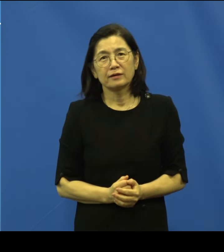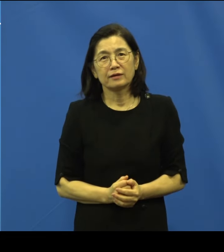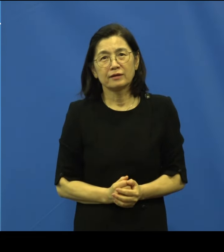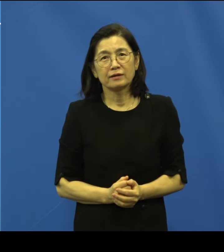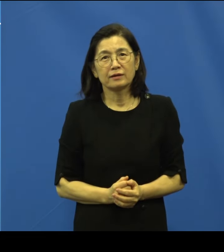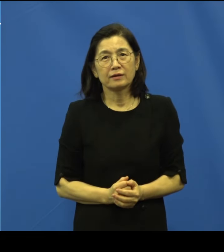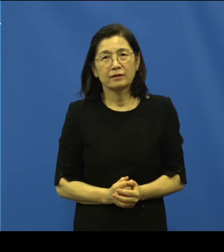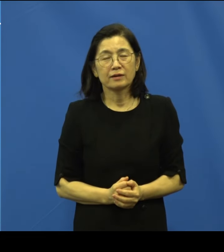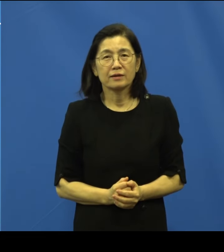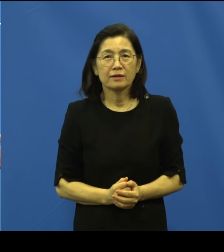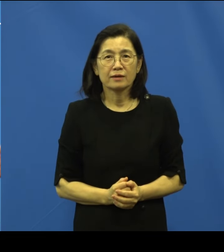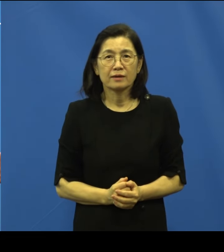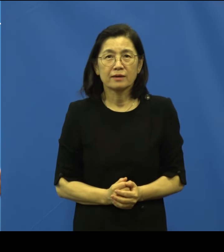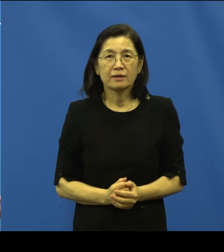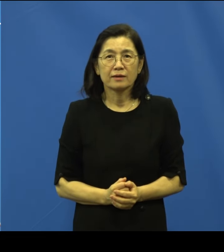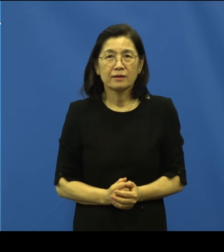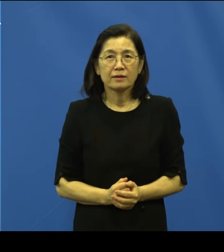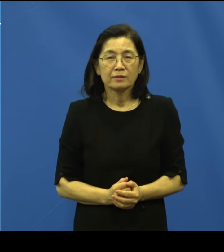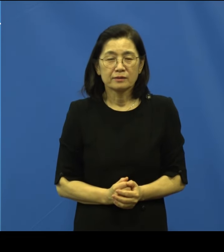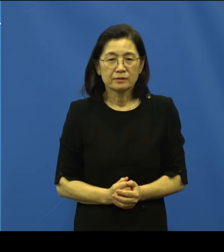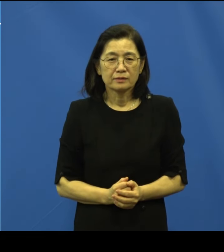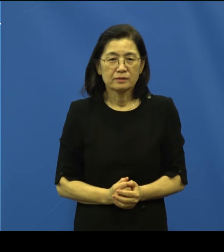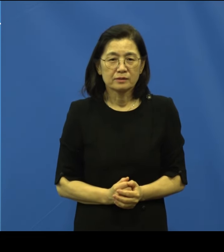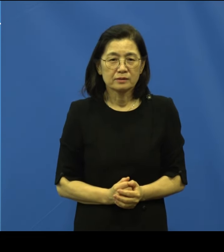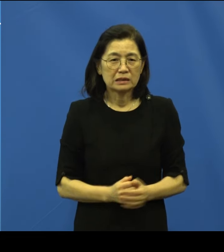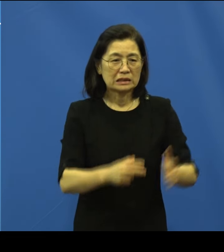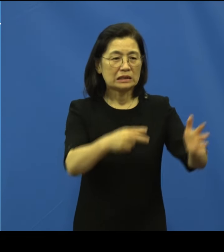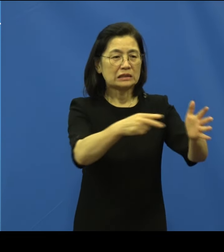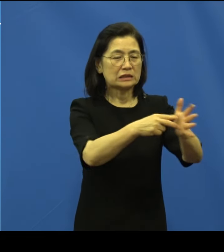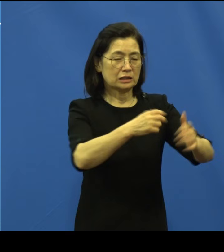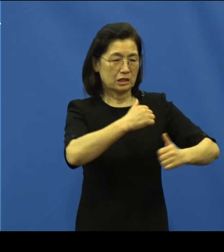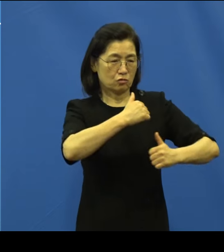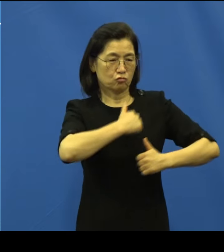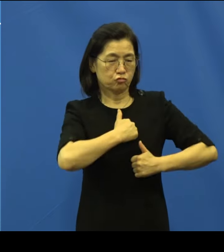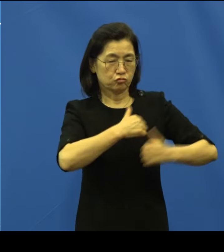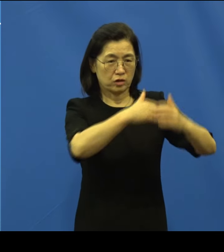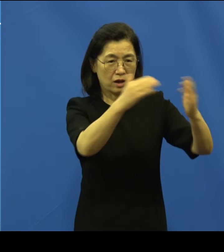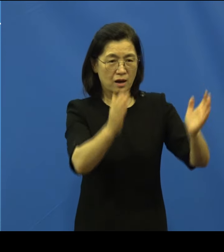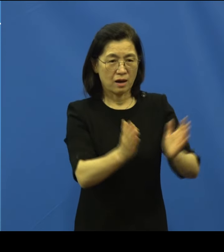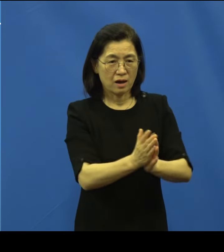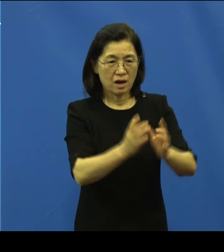수적 열쇠요. 아무리 봐도 꼼짝없이 다 죽게 된 거잖아요. 사면초가.